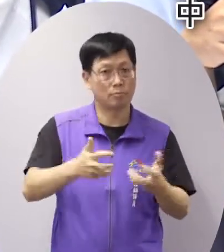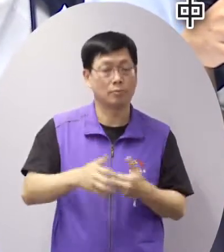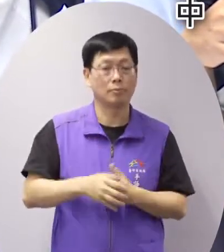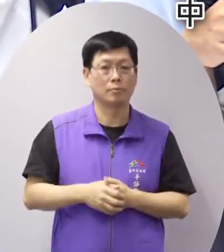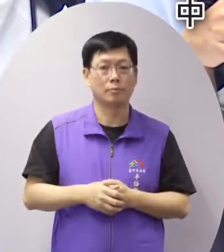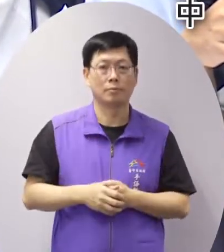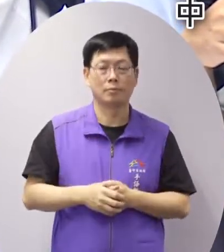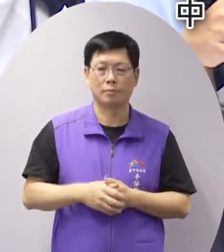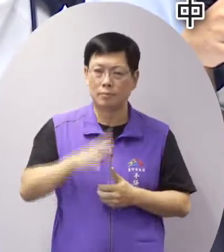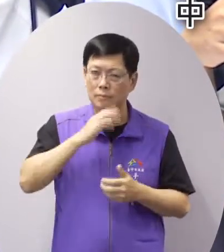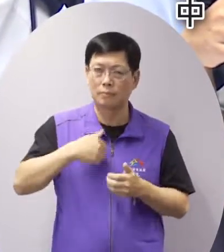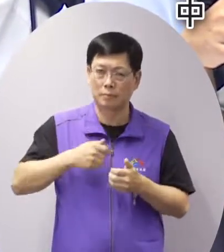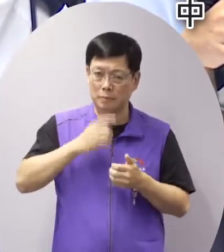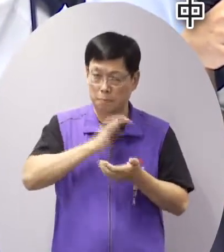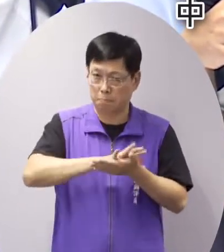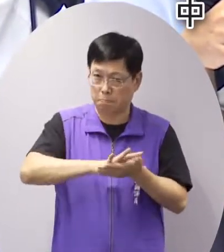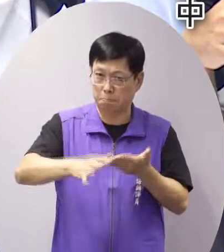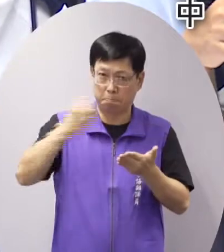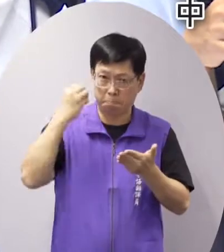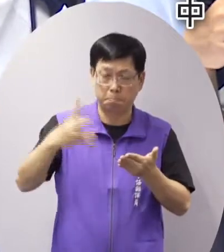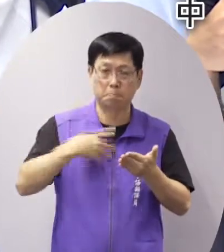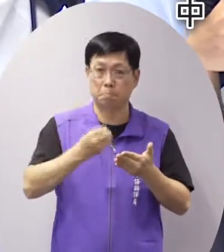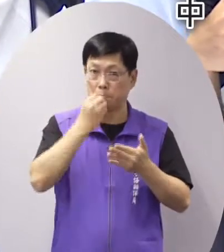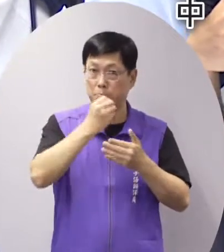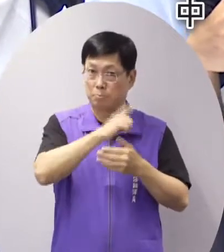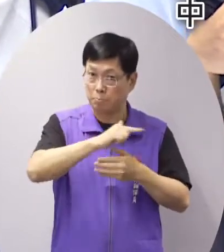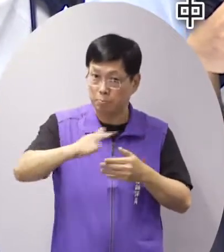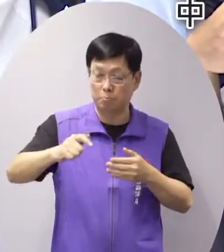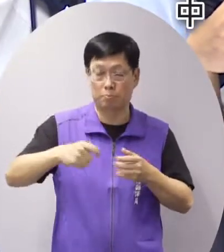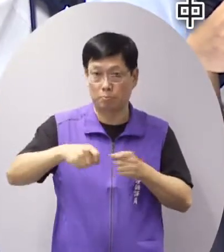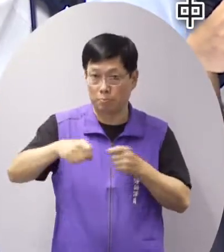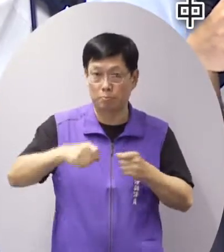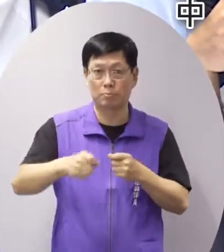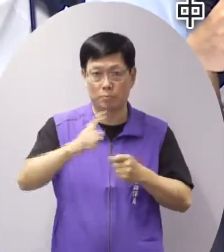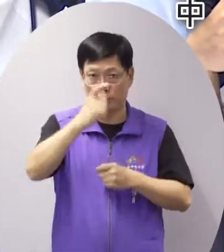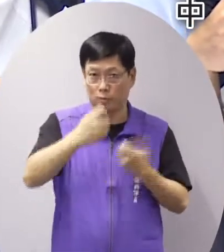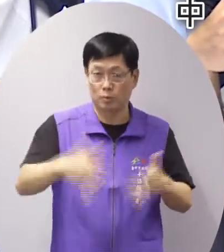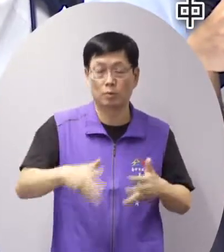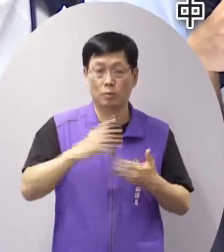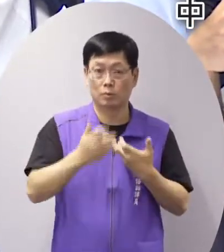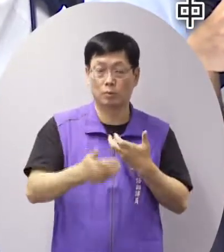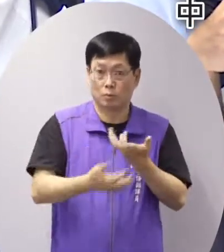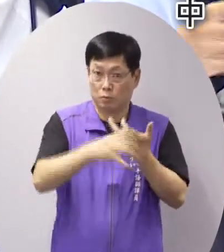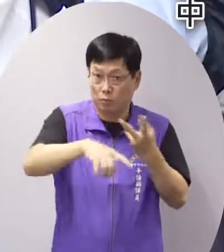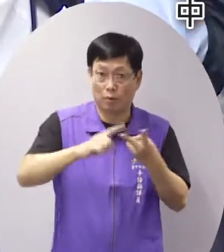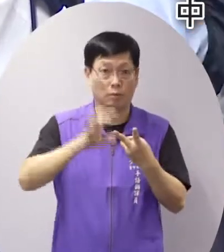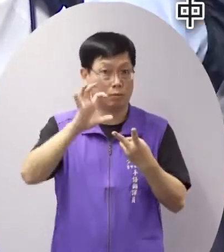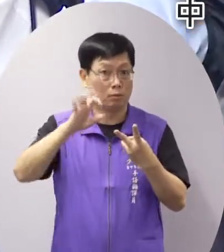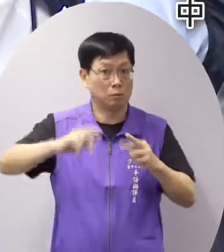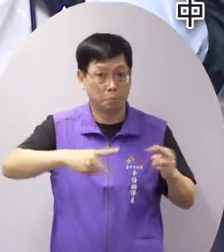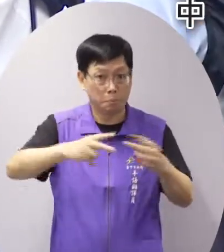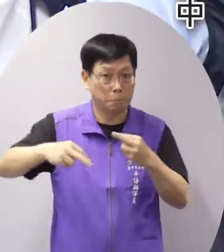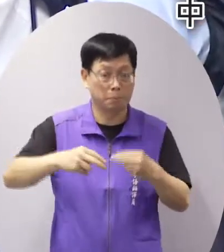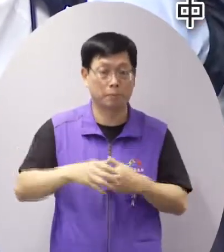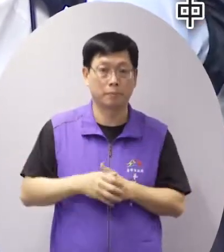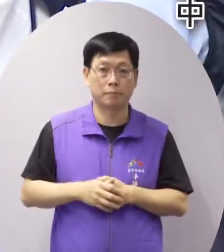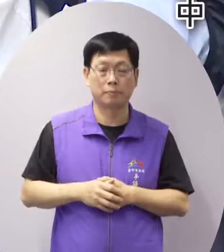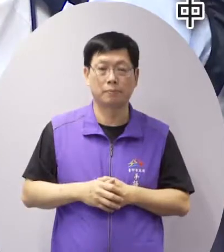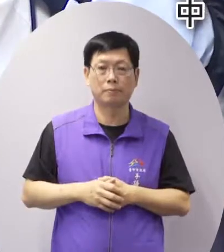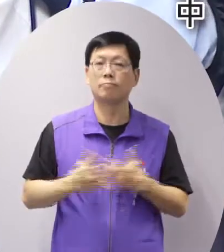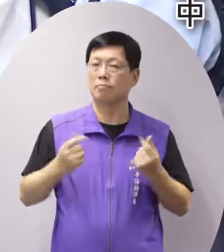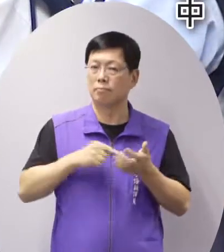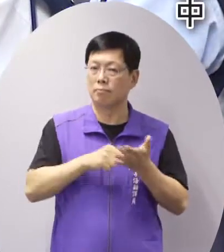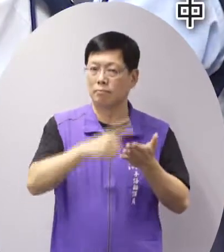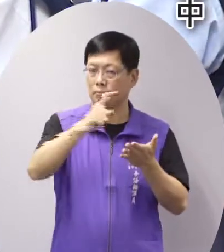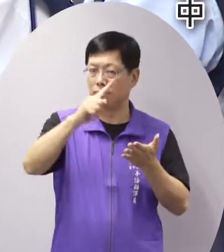就是可追溯生鲜食材的计划，我们也编了1亿多的经费，厨房和厕所的改善哈，这个部分我们